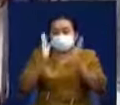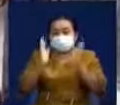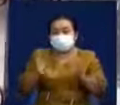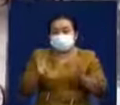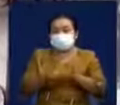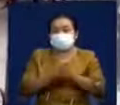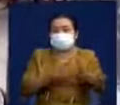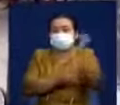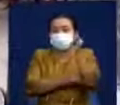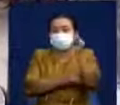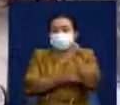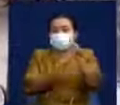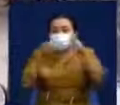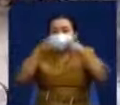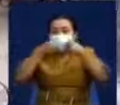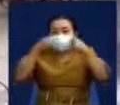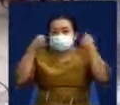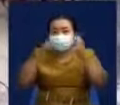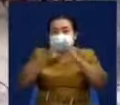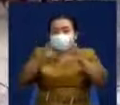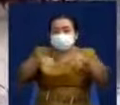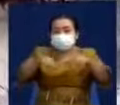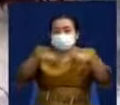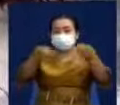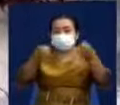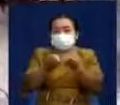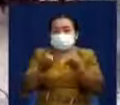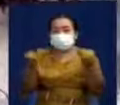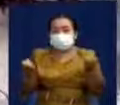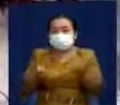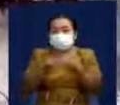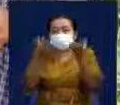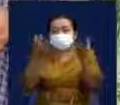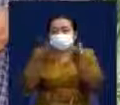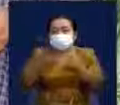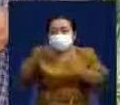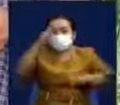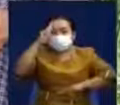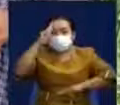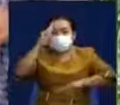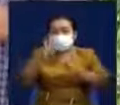ความเดือดร้อนที่เกิดจากผลกระทบการแพร่ระบาดของเชื้อไวรัสโควิด-19 ด้วยค่ะ